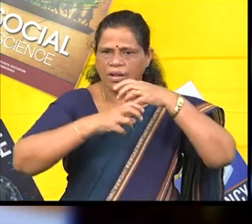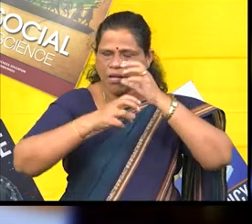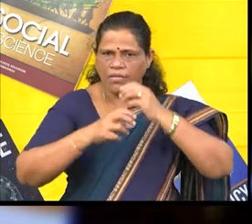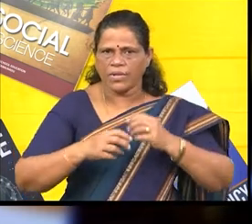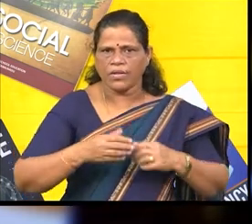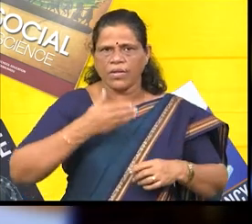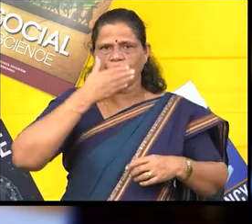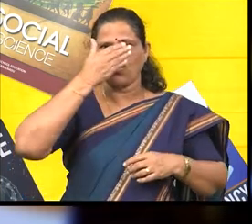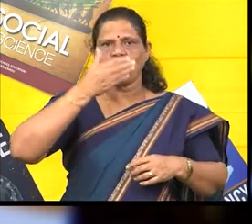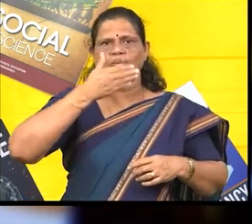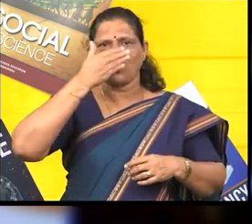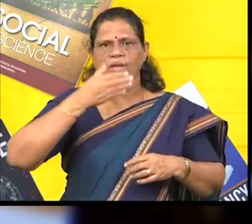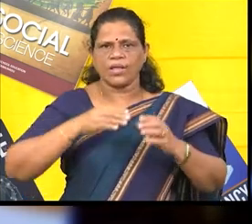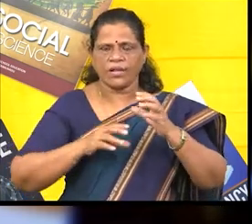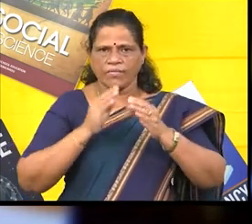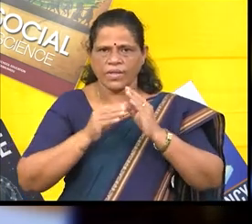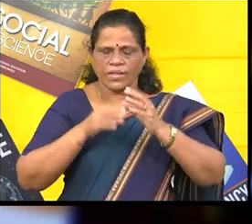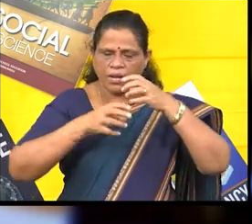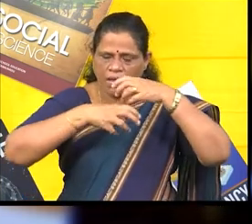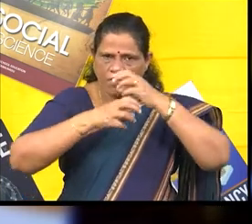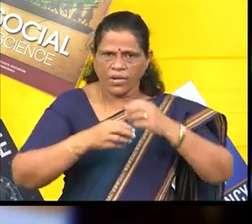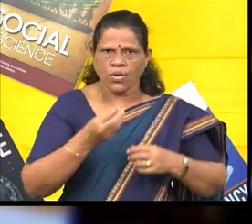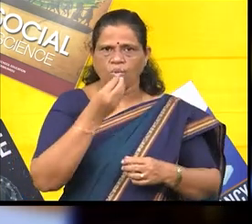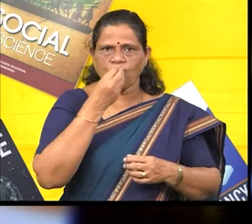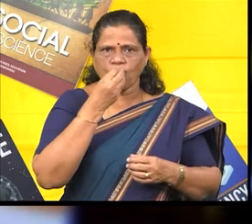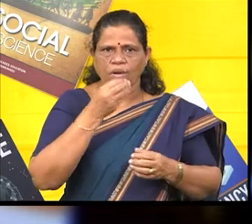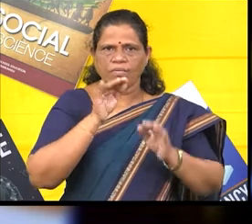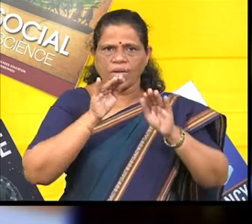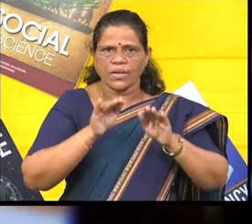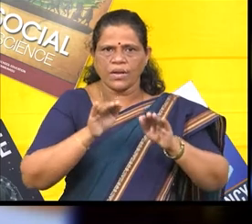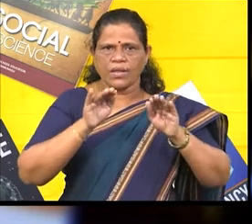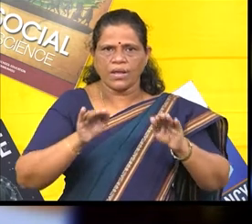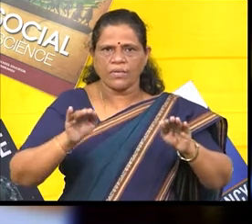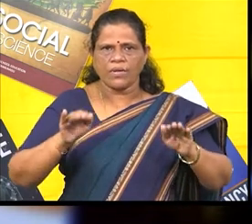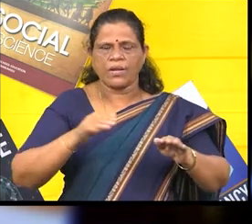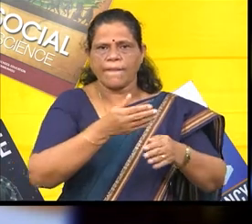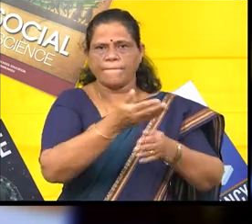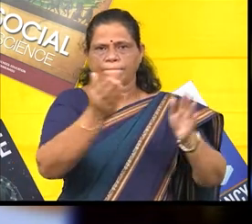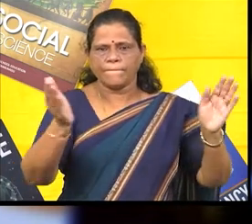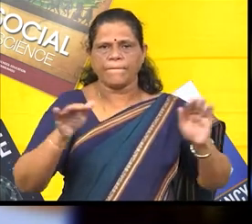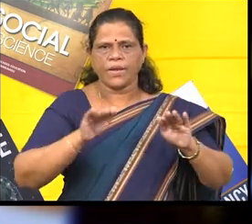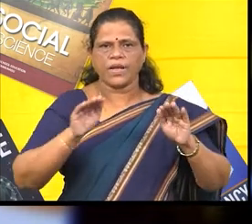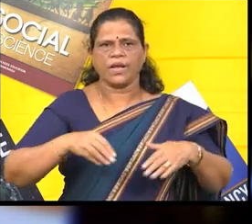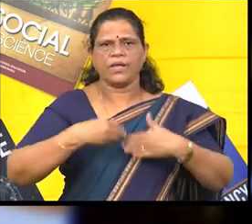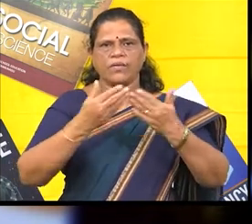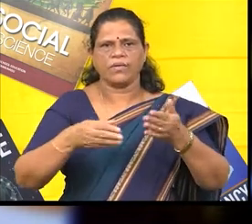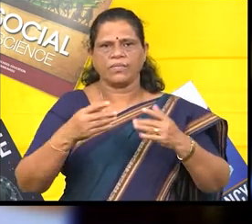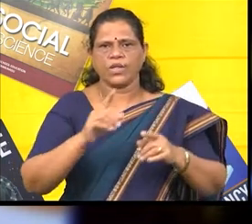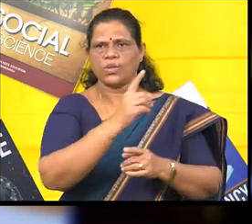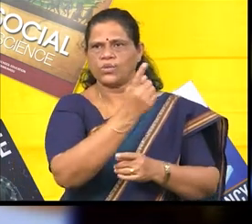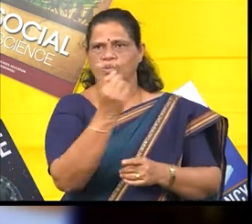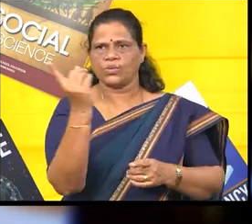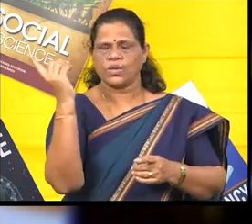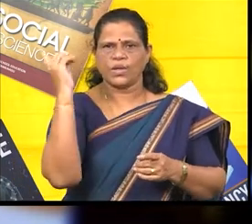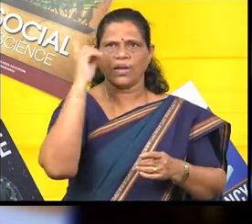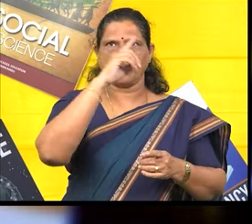ஆய்வாளர்கள் மற்றும் உயிர் வேதியியல் ஆய்வாளர்கள் உணவை நிலையான வழியில் மக்களுக்கு வழங்க, நமது சூழ்நிலை